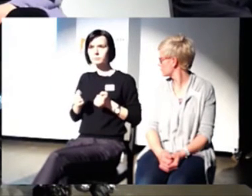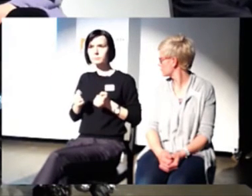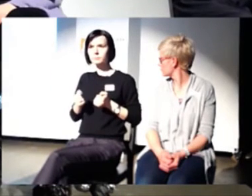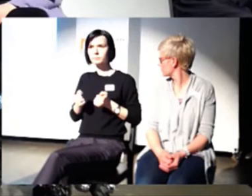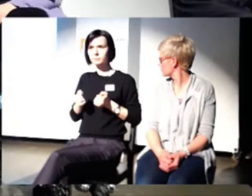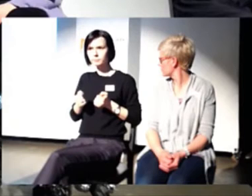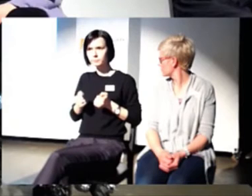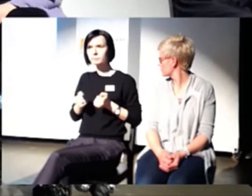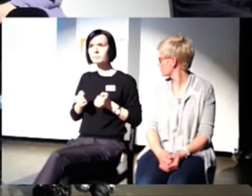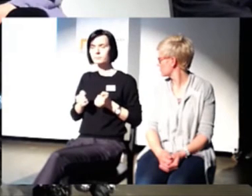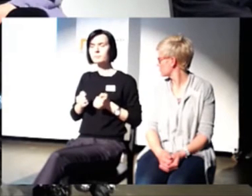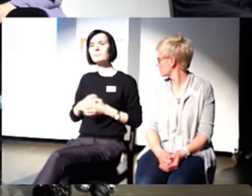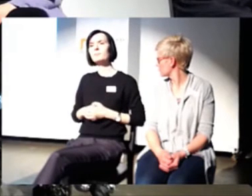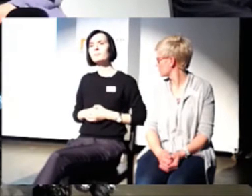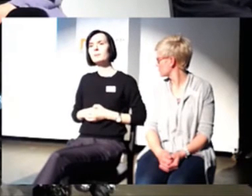työn tuloksena.